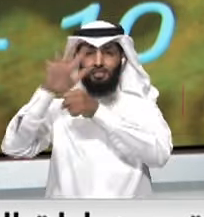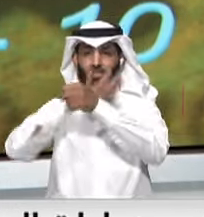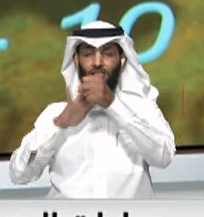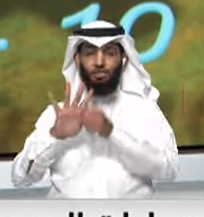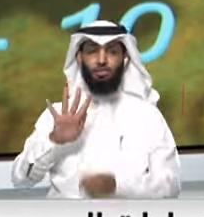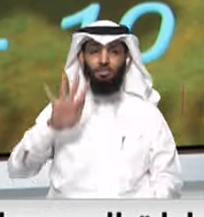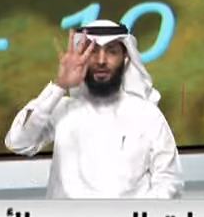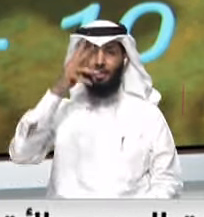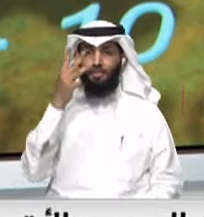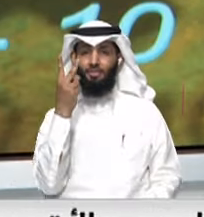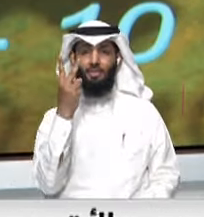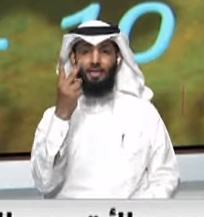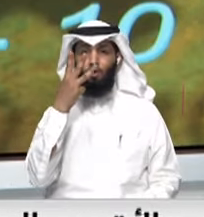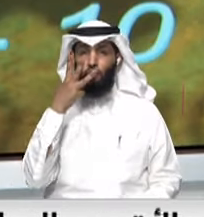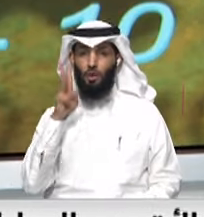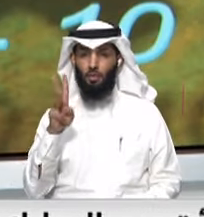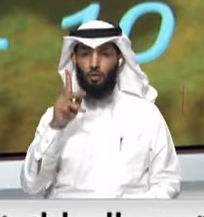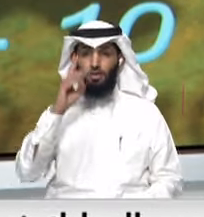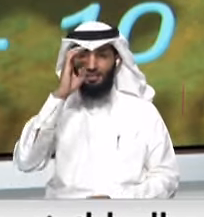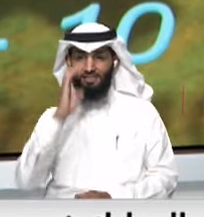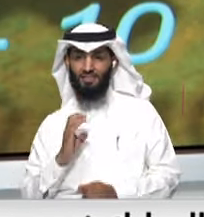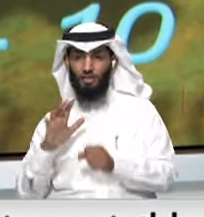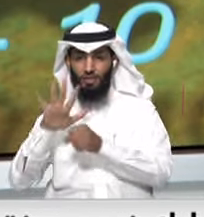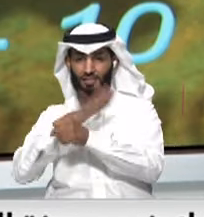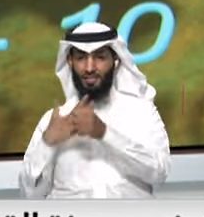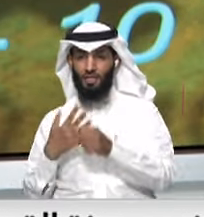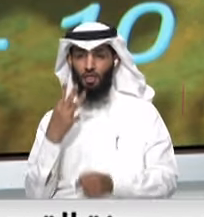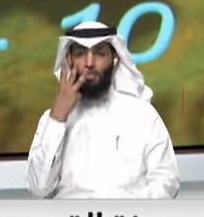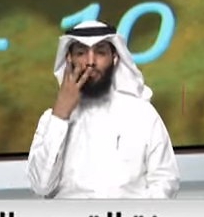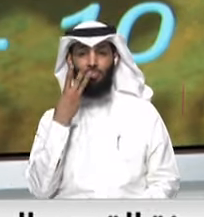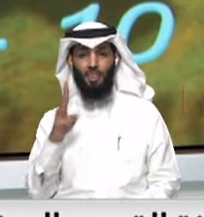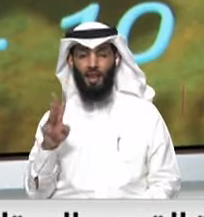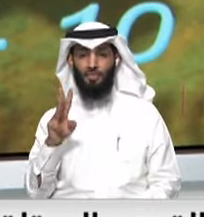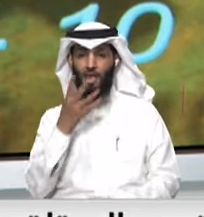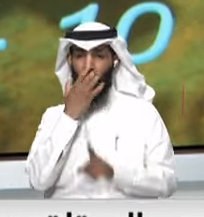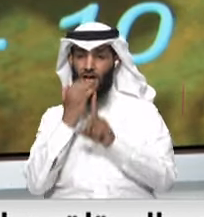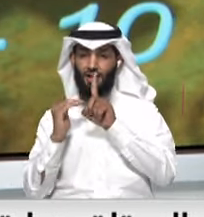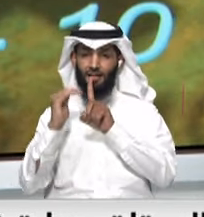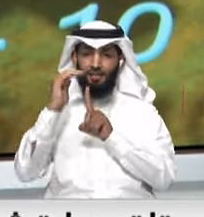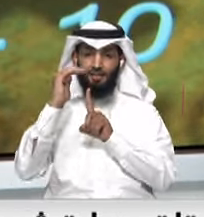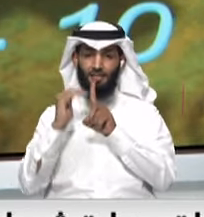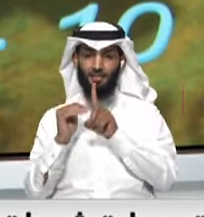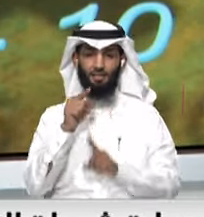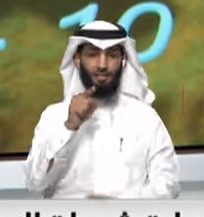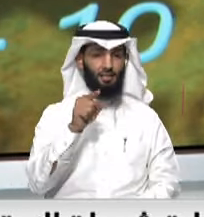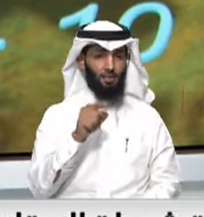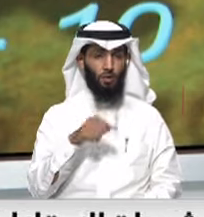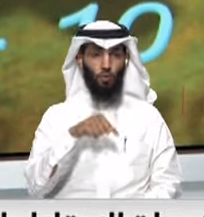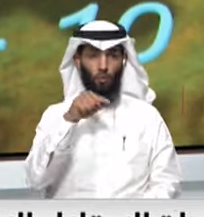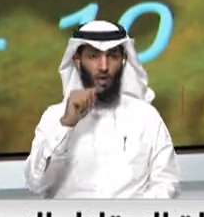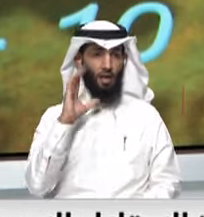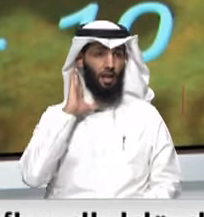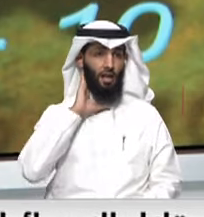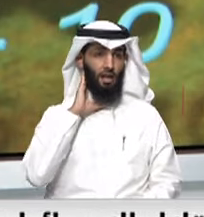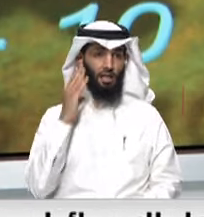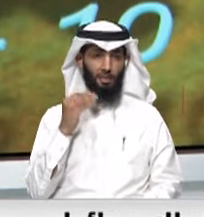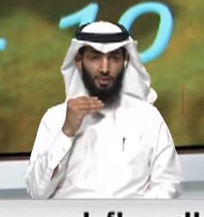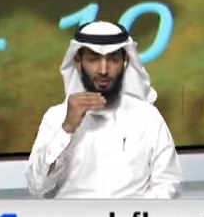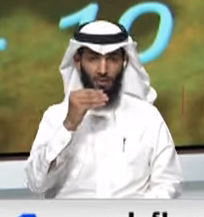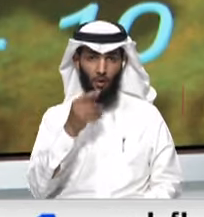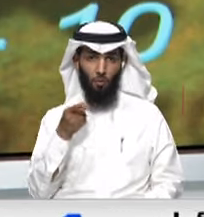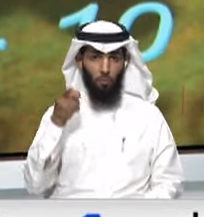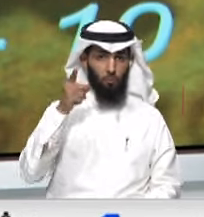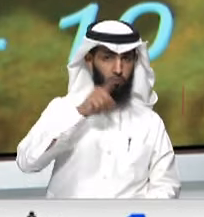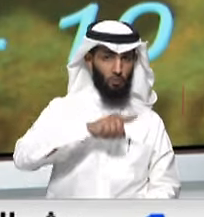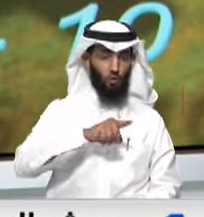32 درجه مئويه والجزر الجنوبيه 30 درجه مئويه يستمر الطقس حار ورطب بعد منتصف نهار يوم